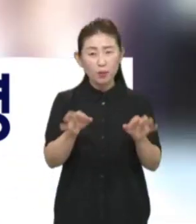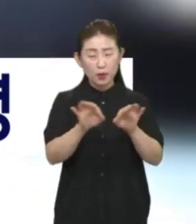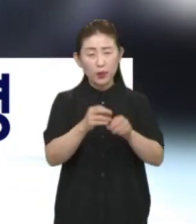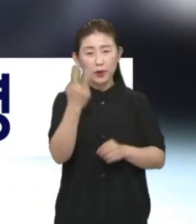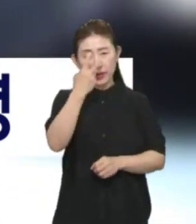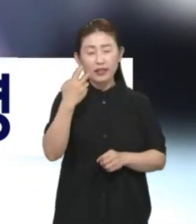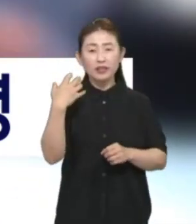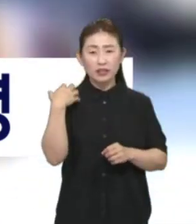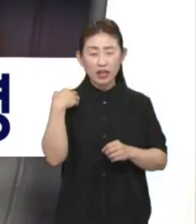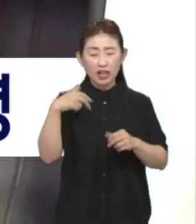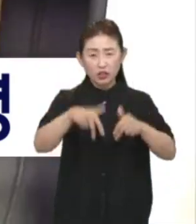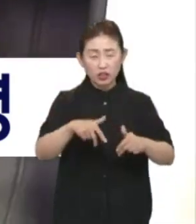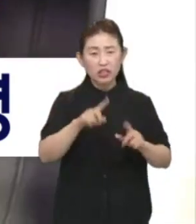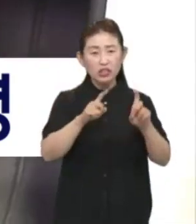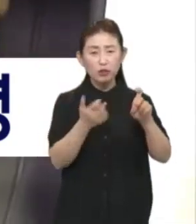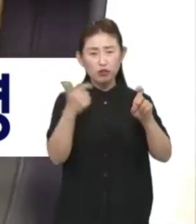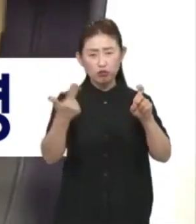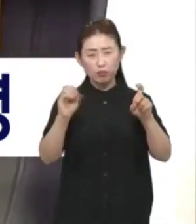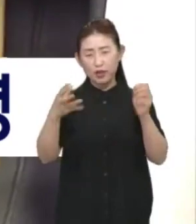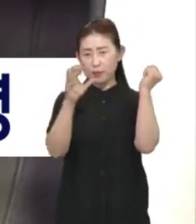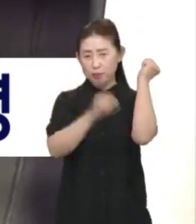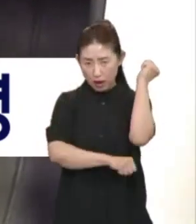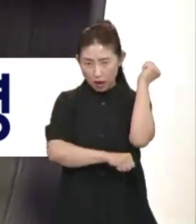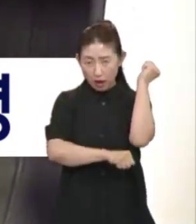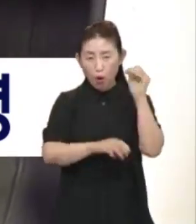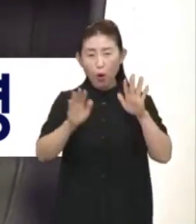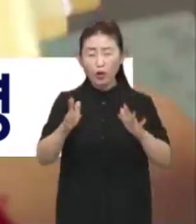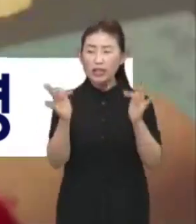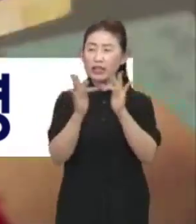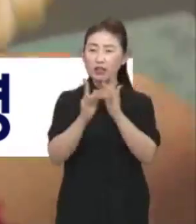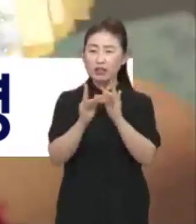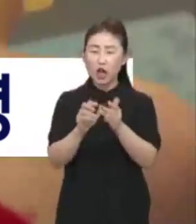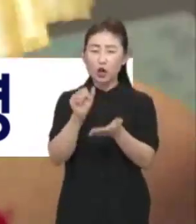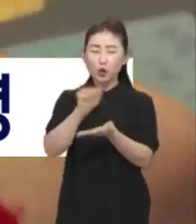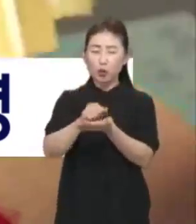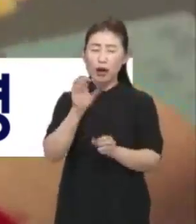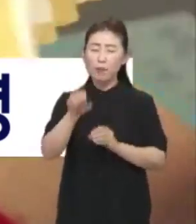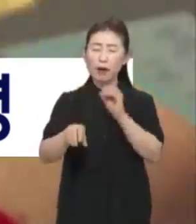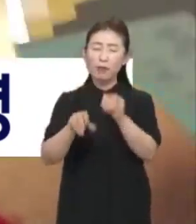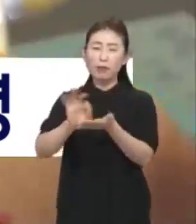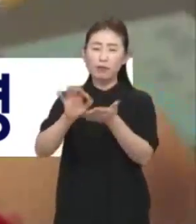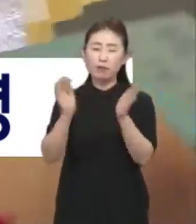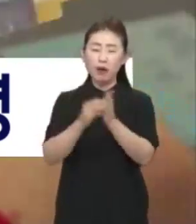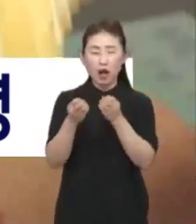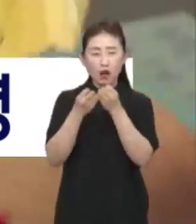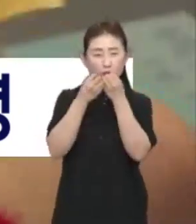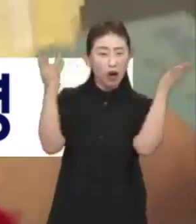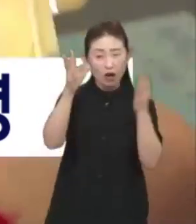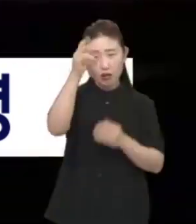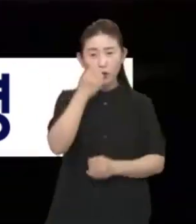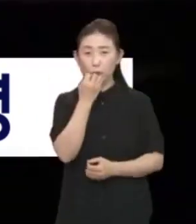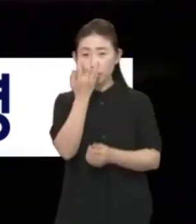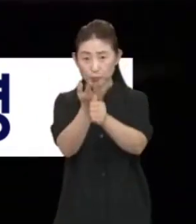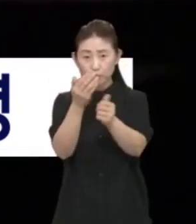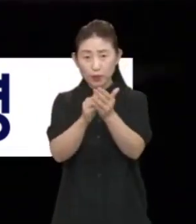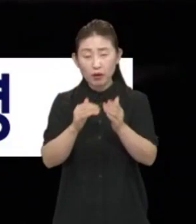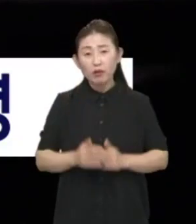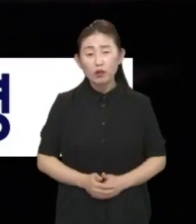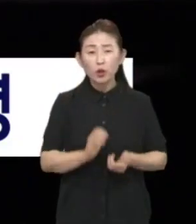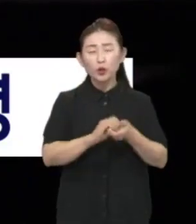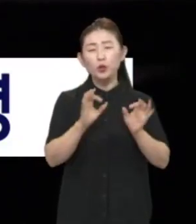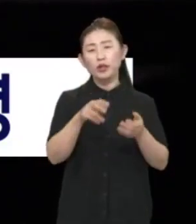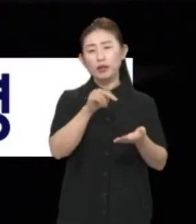직원이 11억 6천여만 원을 횡령한 뒤 온라인 도박에 탕진한 것으로 확인돼 경찰에 고발했습니다. 농협